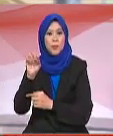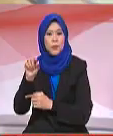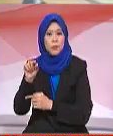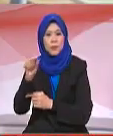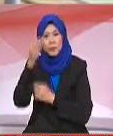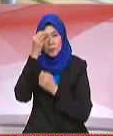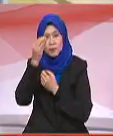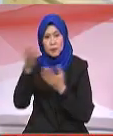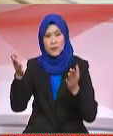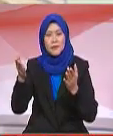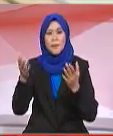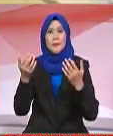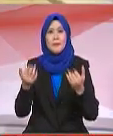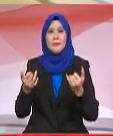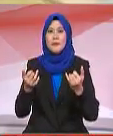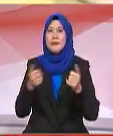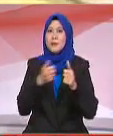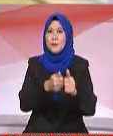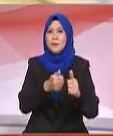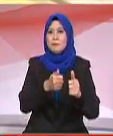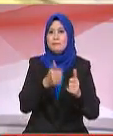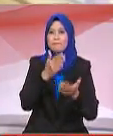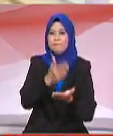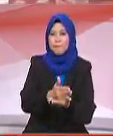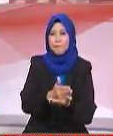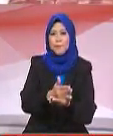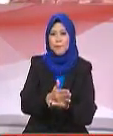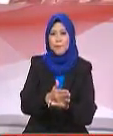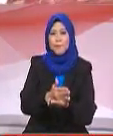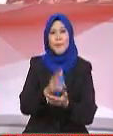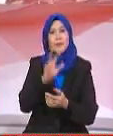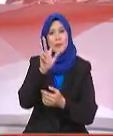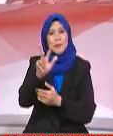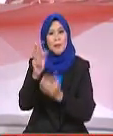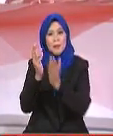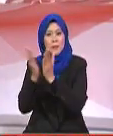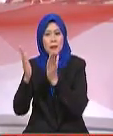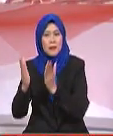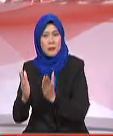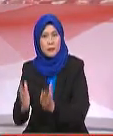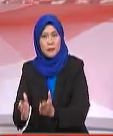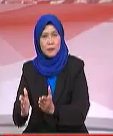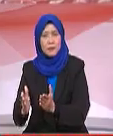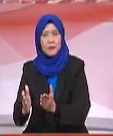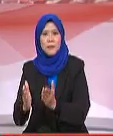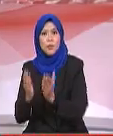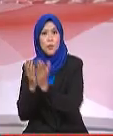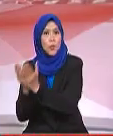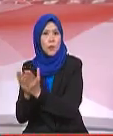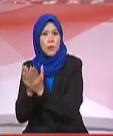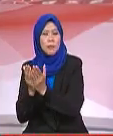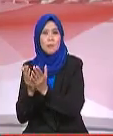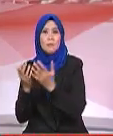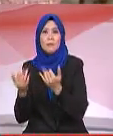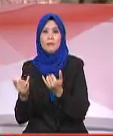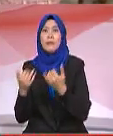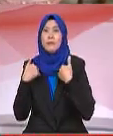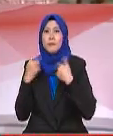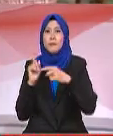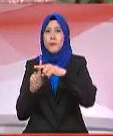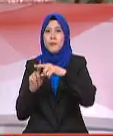memberitahu sekolah itu dikenakan sekatan perjalanan selepas tiga pelajar sekolah berkenaan didapati positif